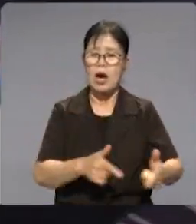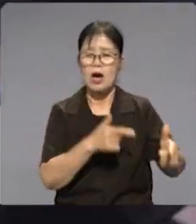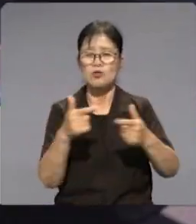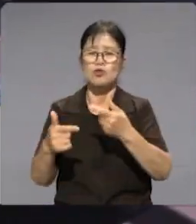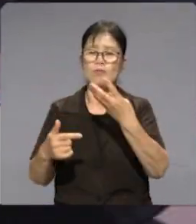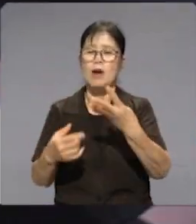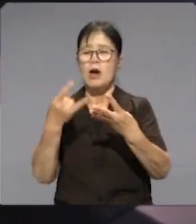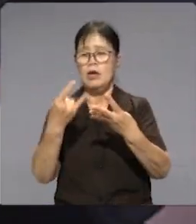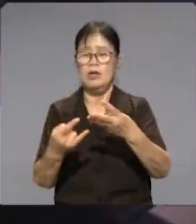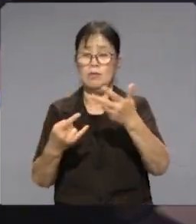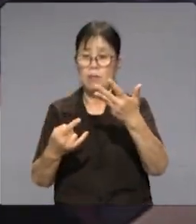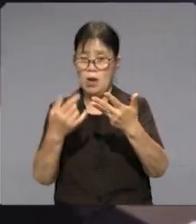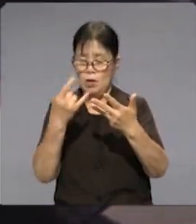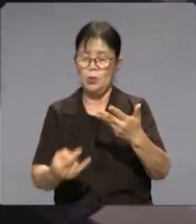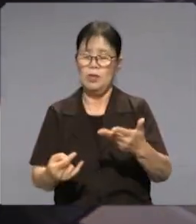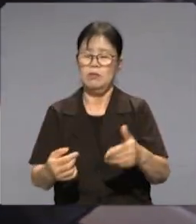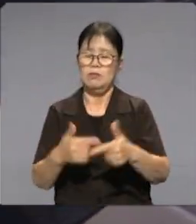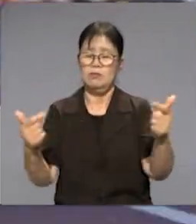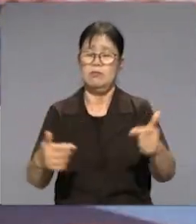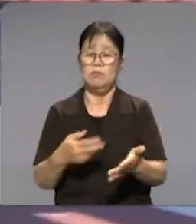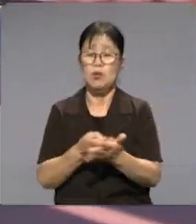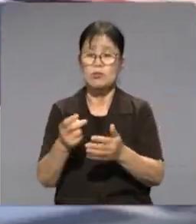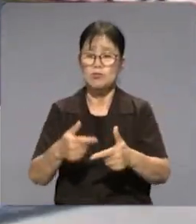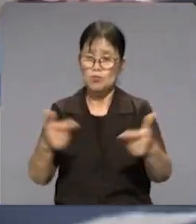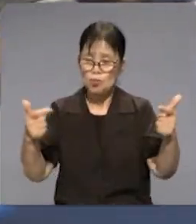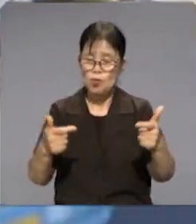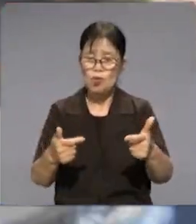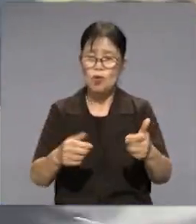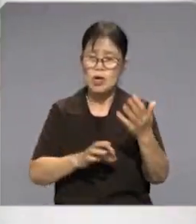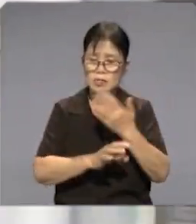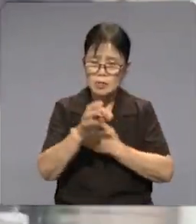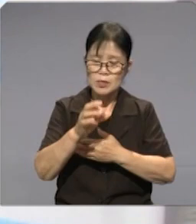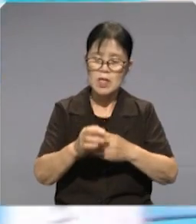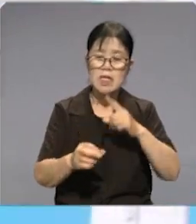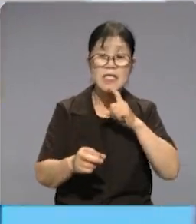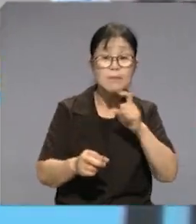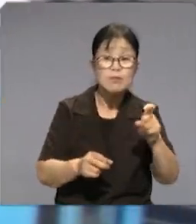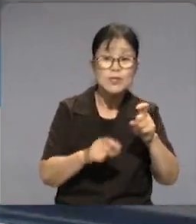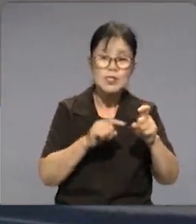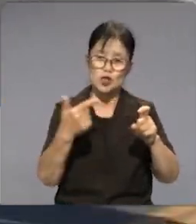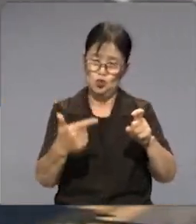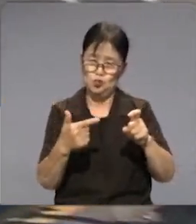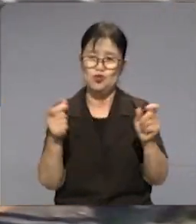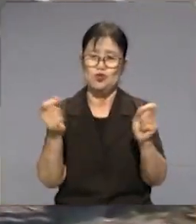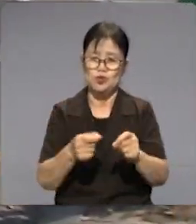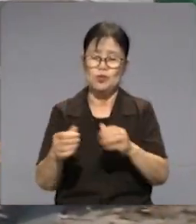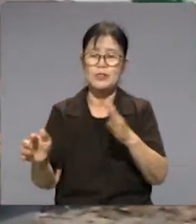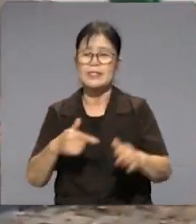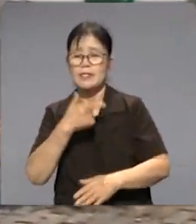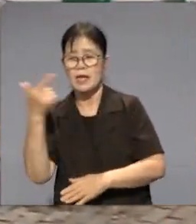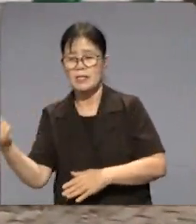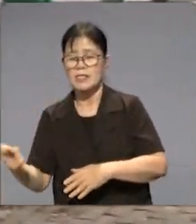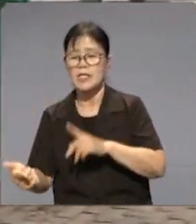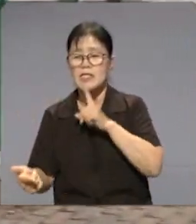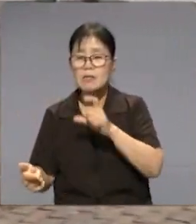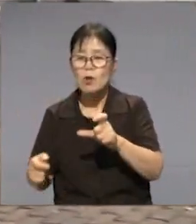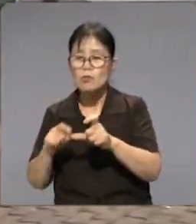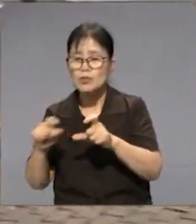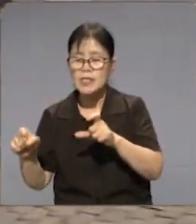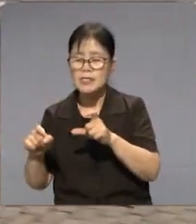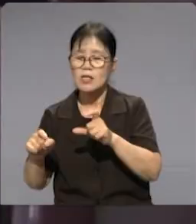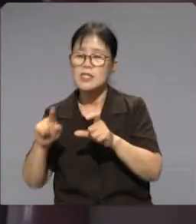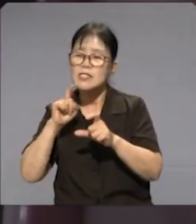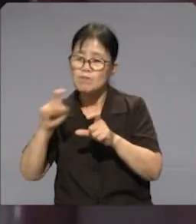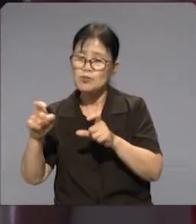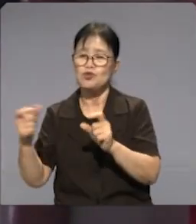늘렸습니다 버스 증차로 출근 시간대 배체 간격은 기존 10분에서 6분으로 퇴근 시간대는 기존 15분에서